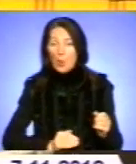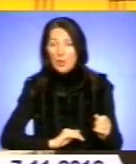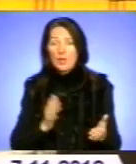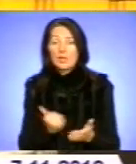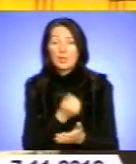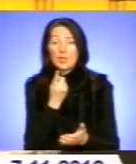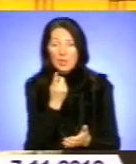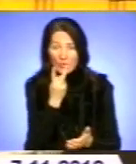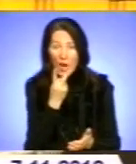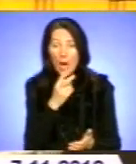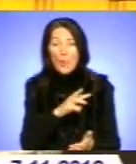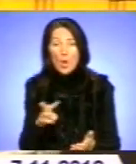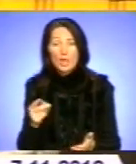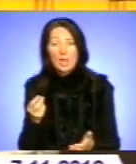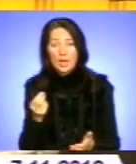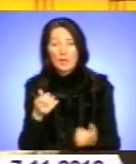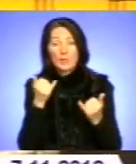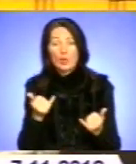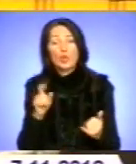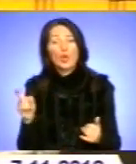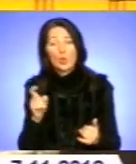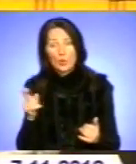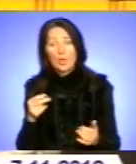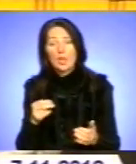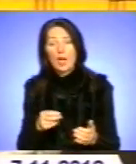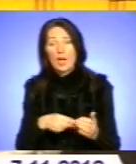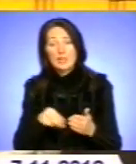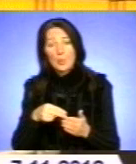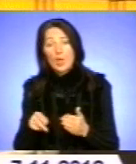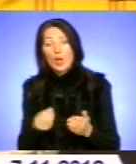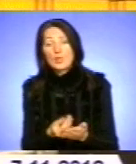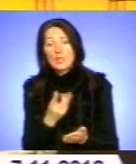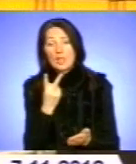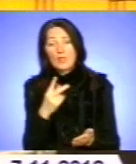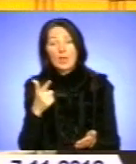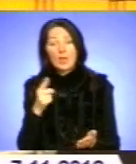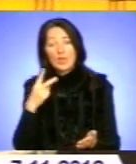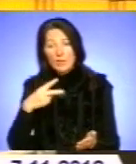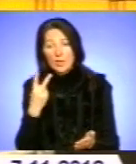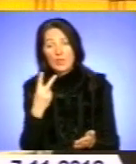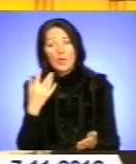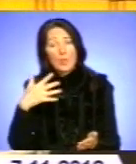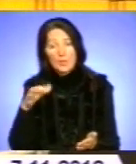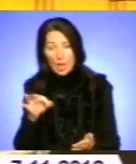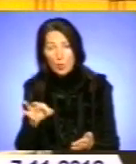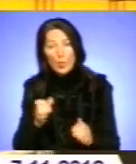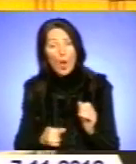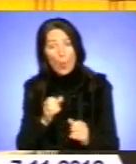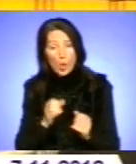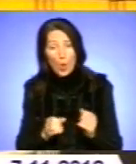Якщо сьогодні в господарствах населення закупляють по ціні там 2 гривні 20, 2 гривні 50 копійок,